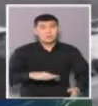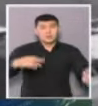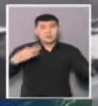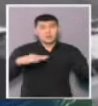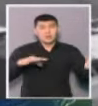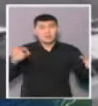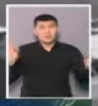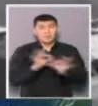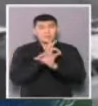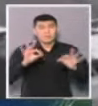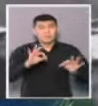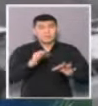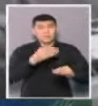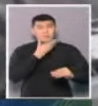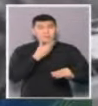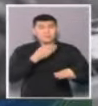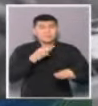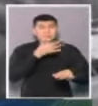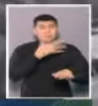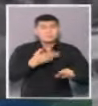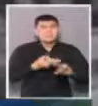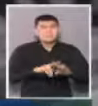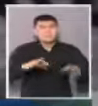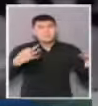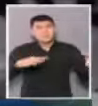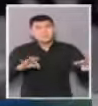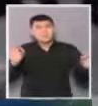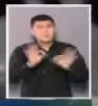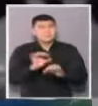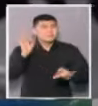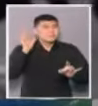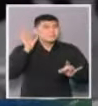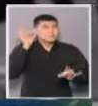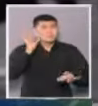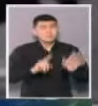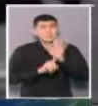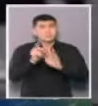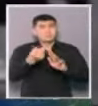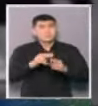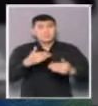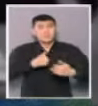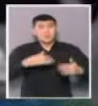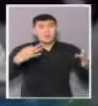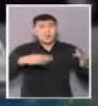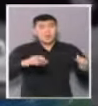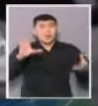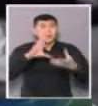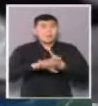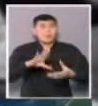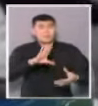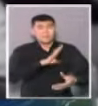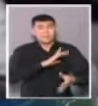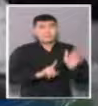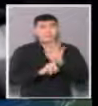Домбыраның дауысы бір ауыз анады, басқан сау сағымдағы дыбысты анады. Мені алғашқы домбыра тартуым менің